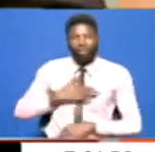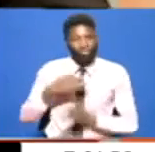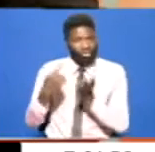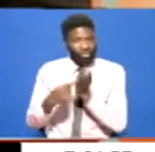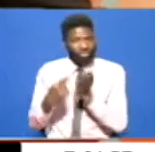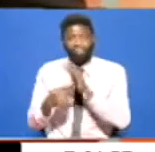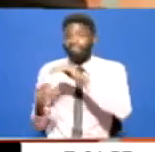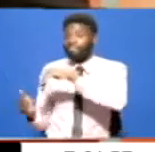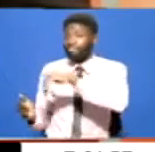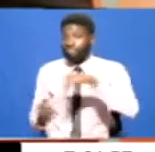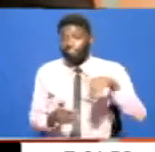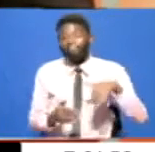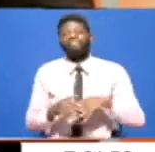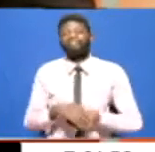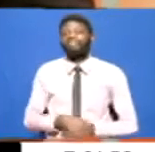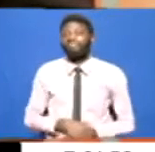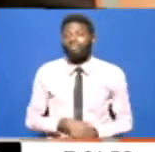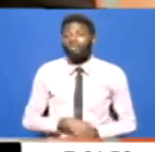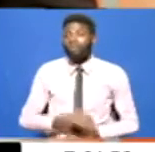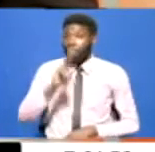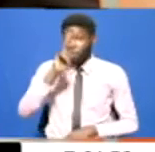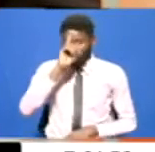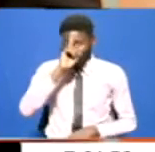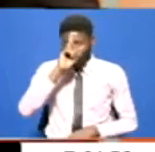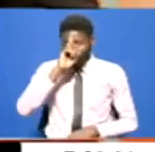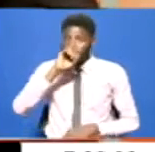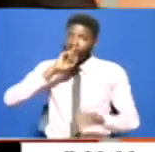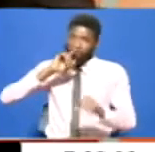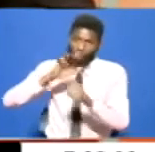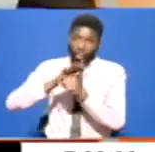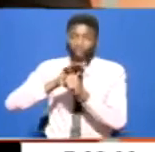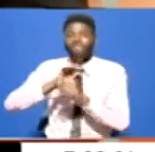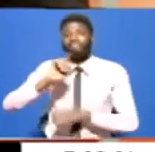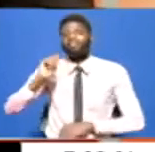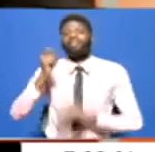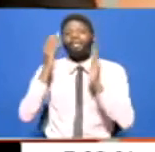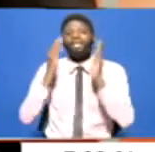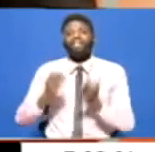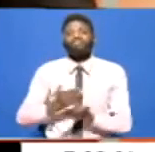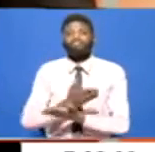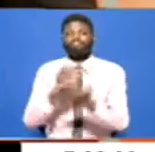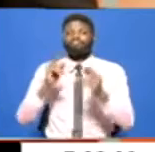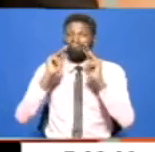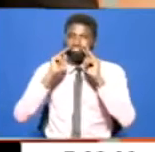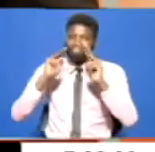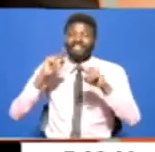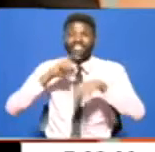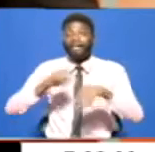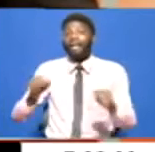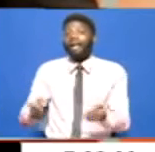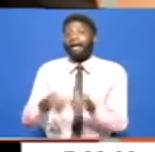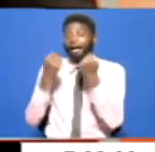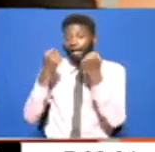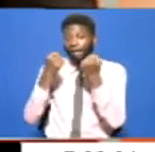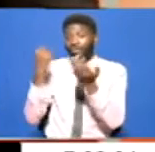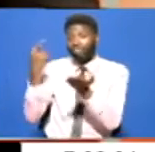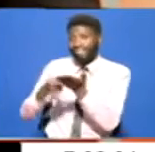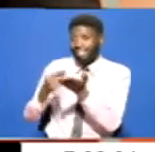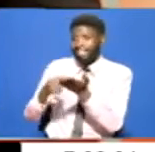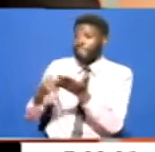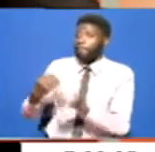Huduma ya taifa ya polisi imewahakikishia Wakenya usalama kufuatia milipuko hiyo miwili katika mji mkuu wa Kampala, Uganda mapema